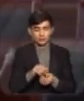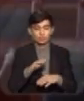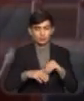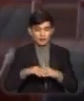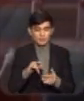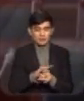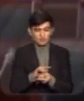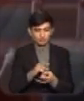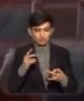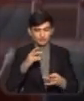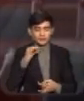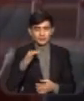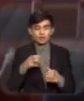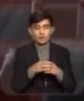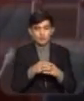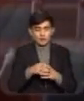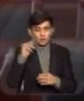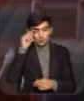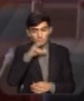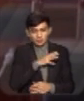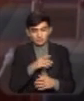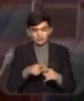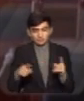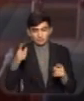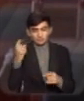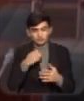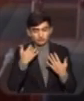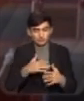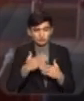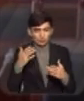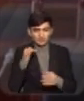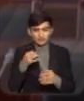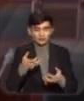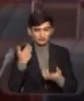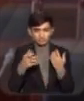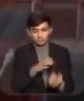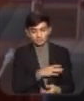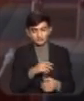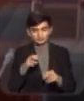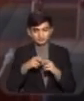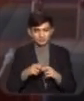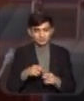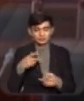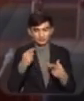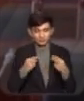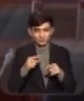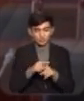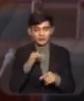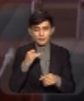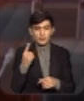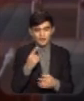Группы ученых уже несколько недель в лабораториях изучают вирус. Он мутирует, чем усложняет исследования. Самые первые результаты по